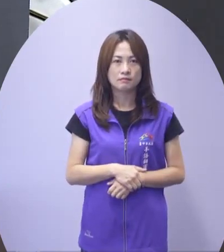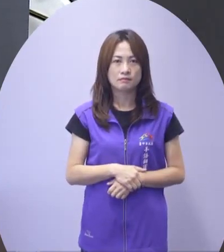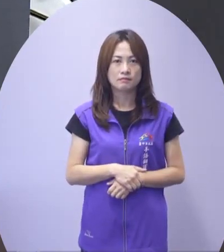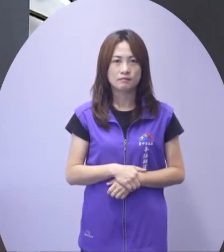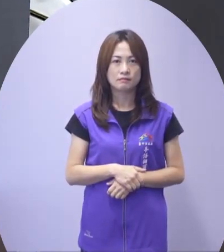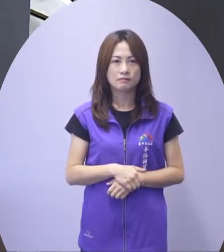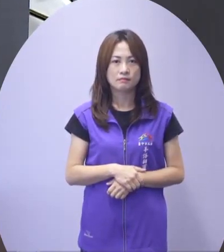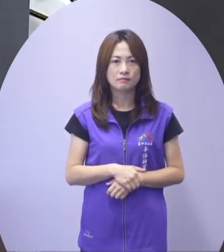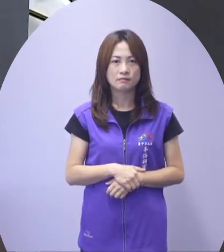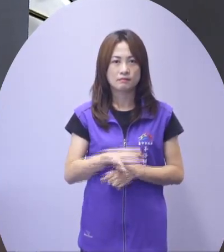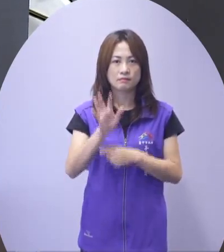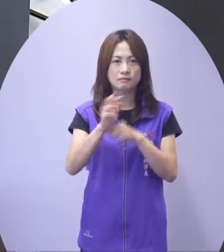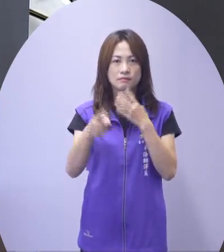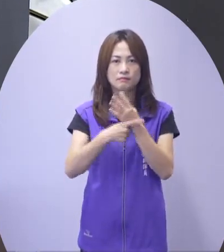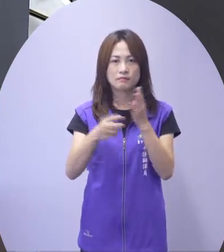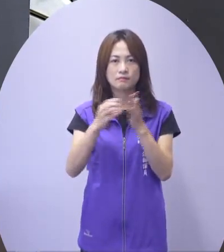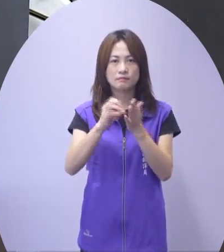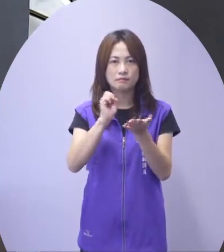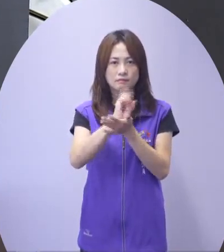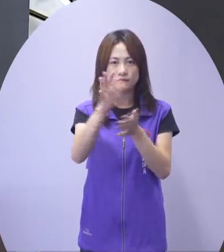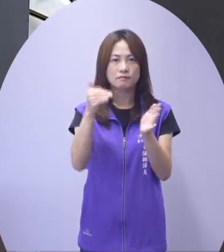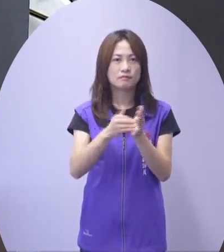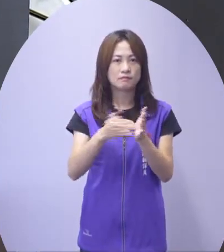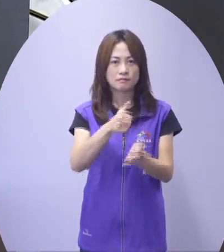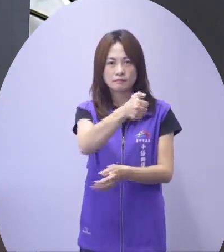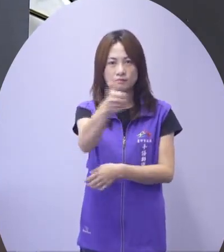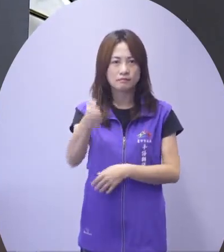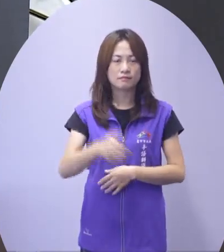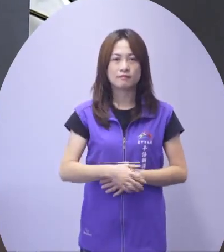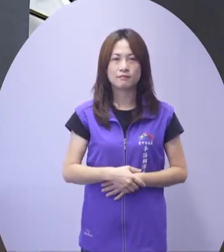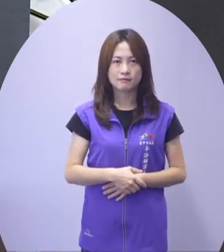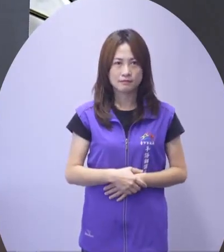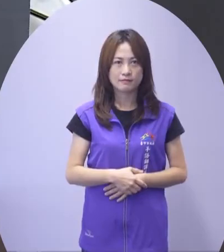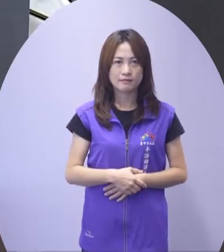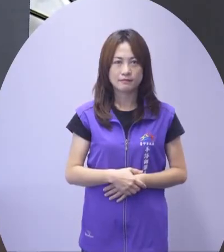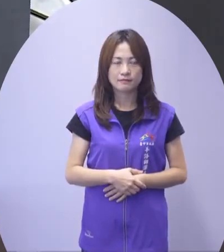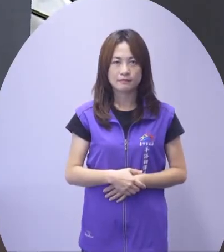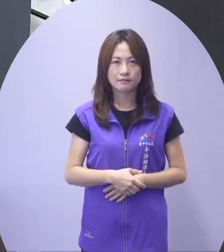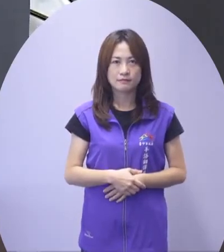上农委局报告，敬请指教。